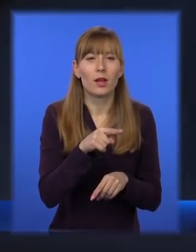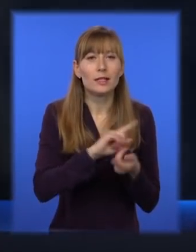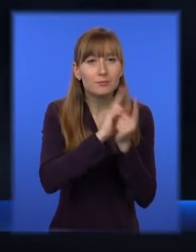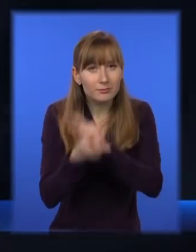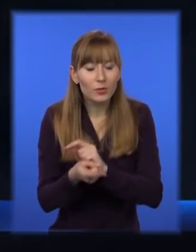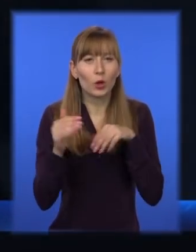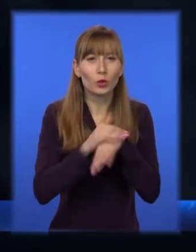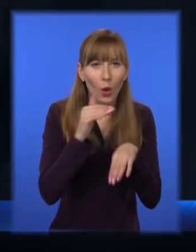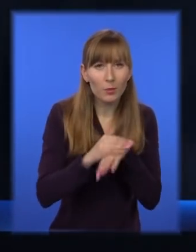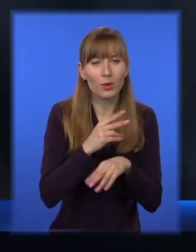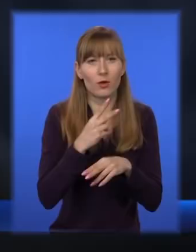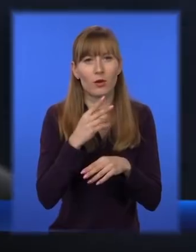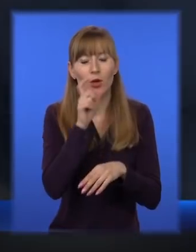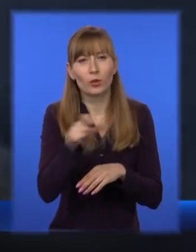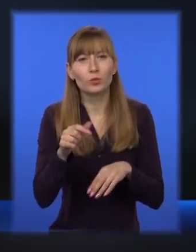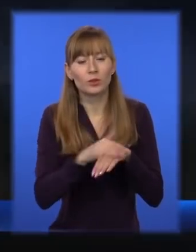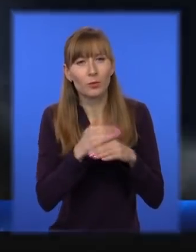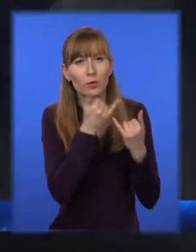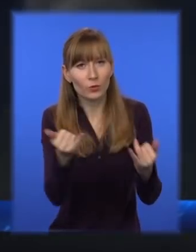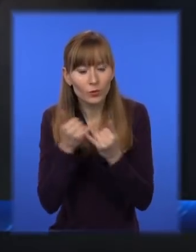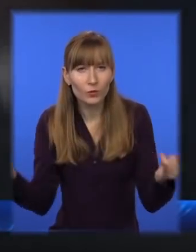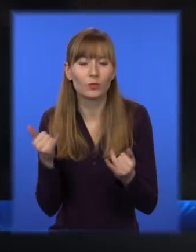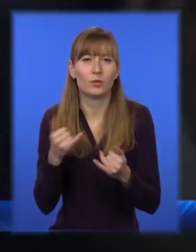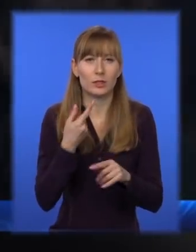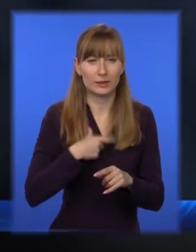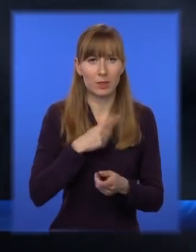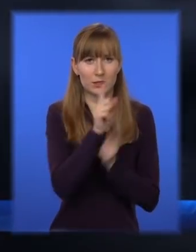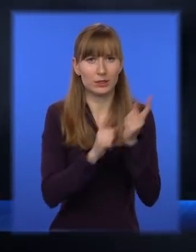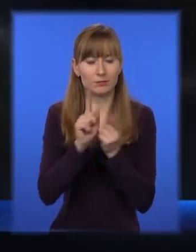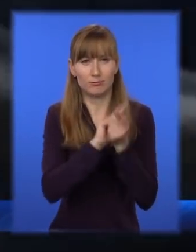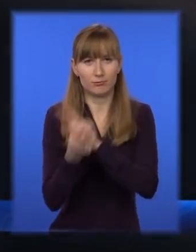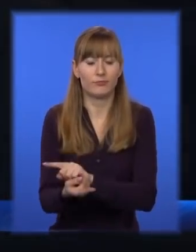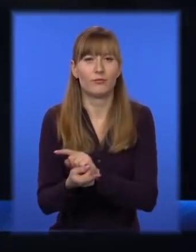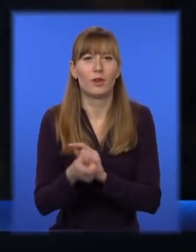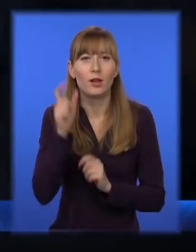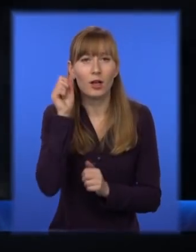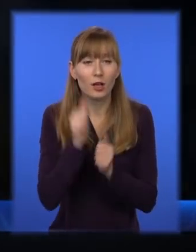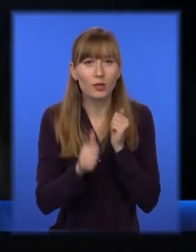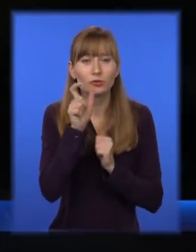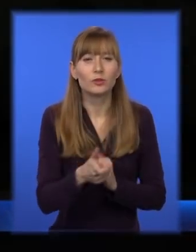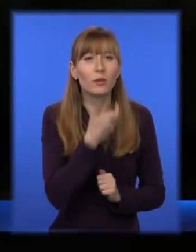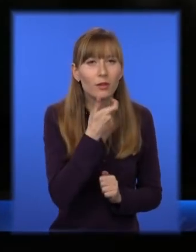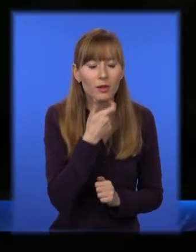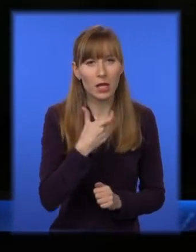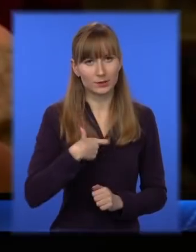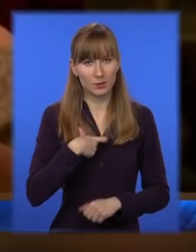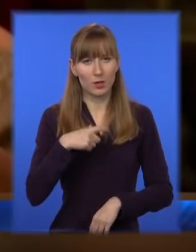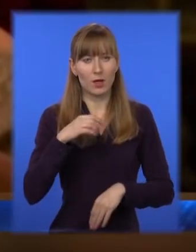для інших та дивитися на світ іншими очима. Кожен глядач після перегляду різдвяної історії замислиться над власною